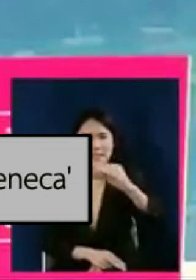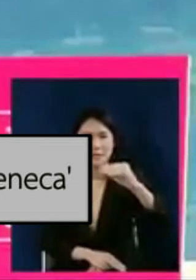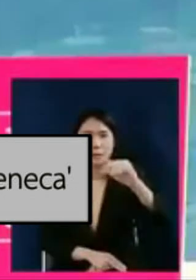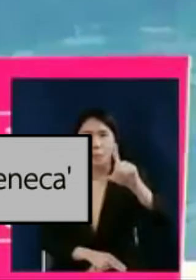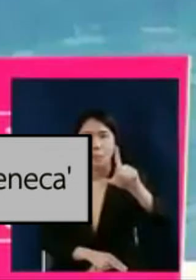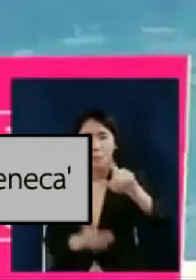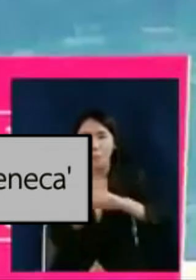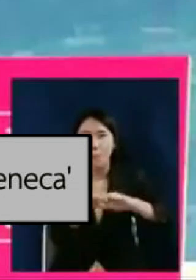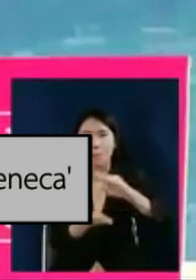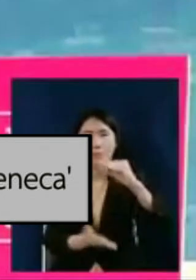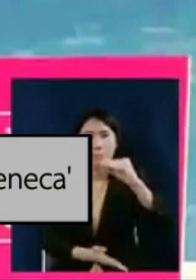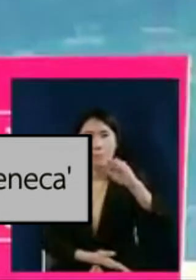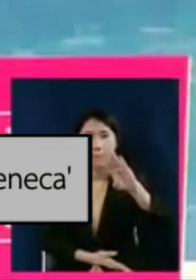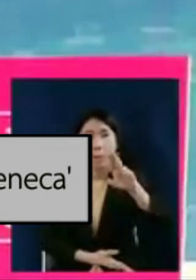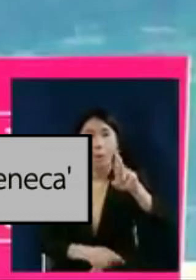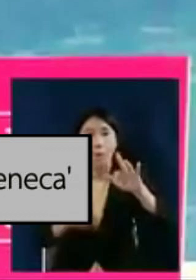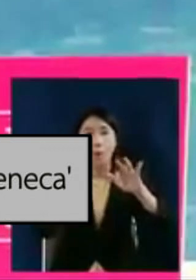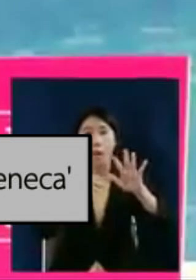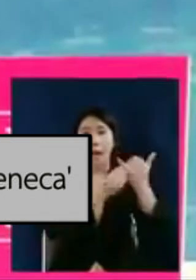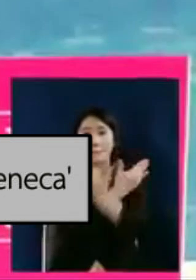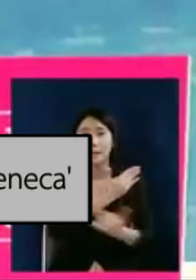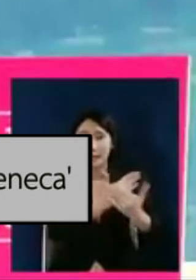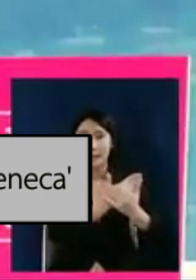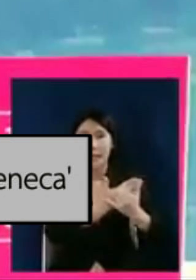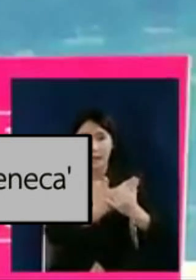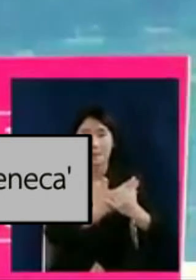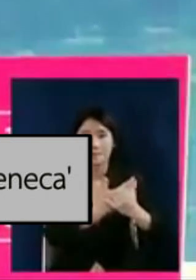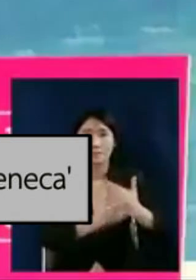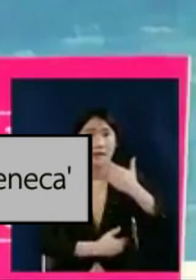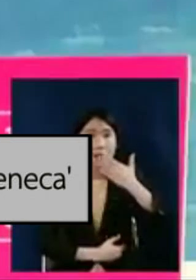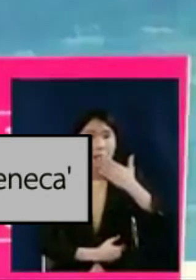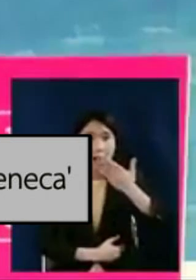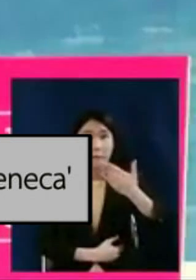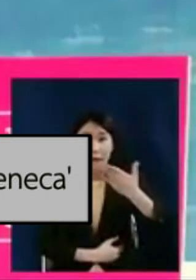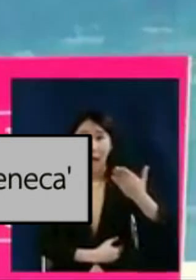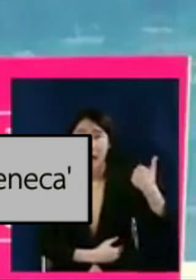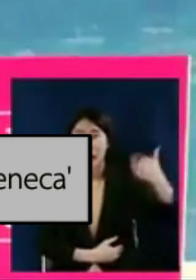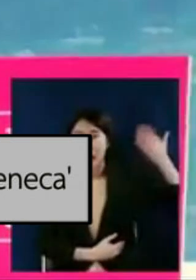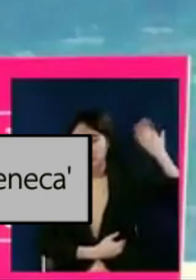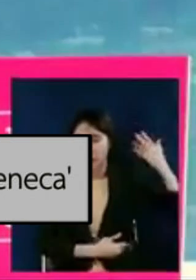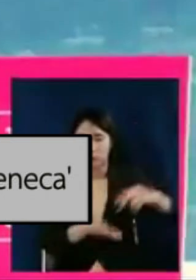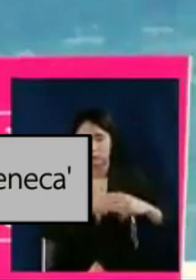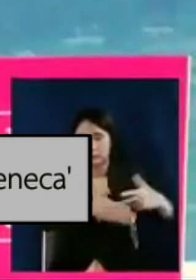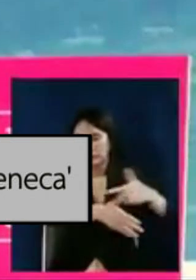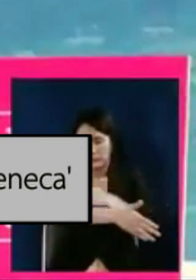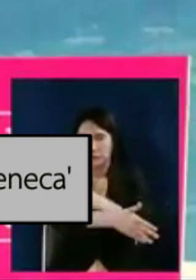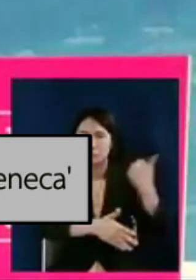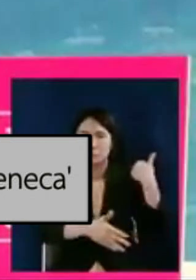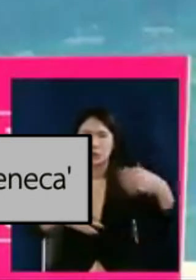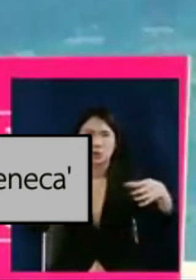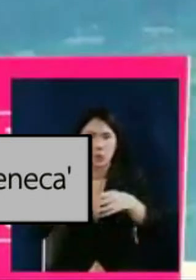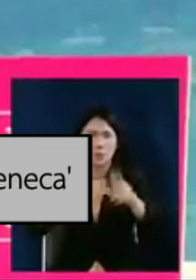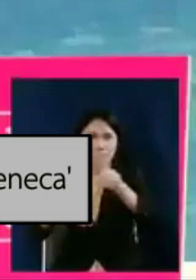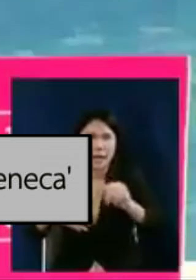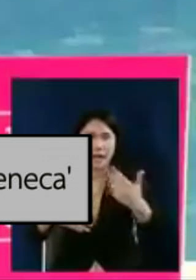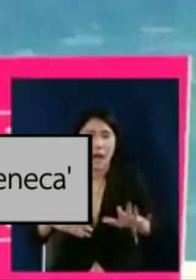แสนคนนะครับในอัฟริกาในการป้องกันอีโบลานะครับก็ยังได้ฟิล์มกลุ่มนี้เนี่ยมีการใช้แล้ว